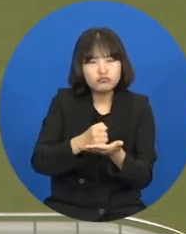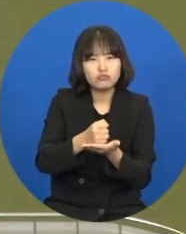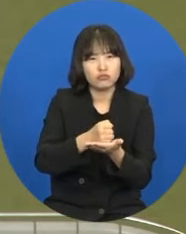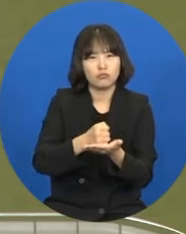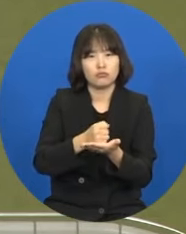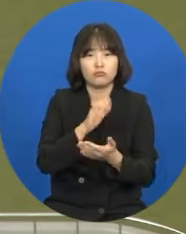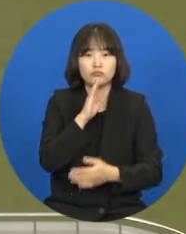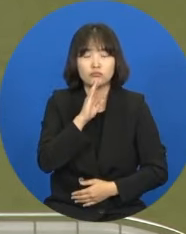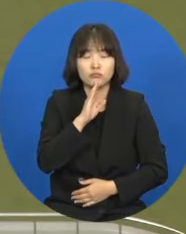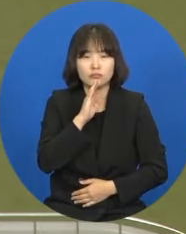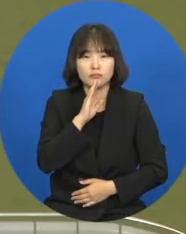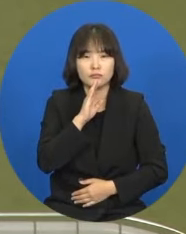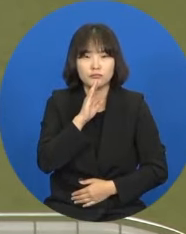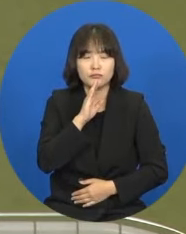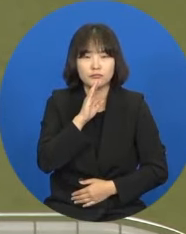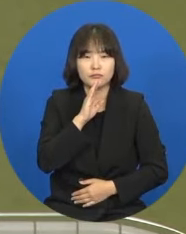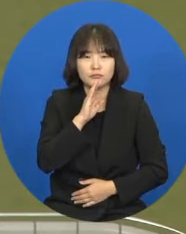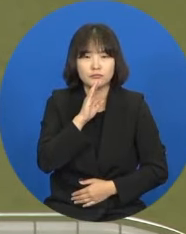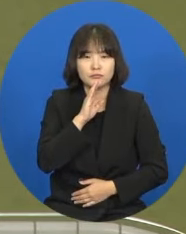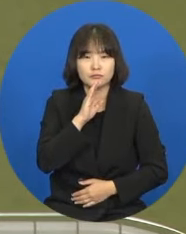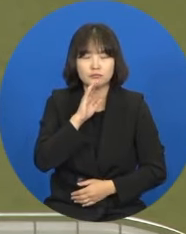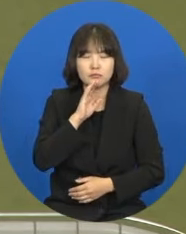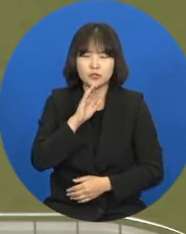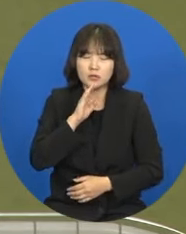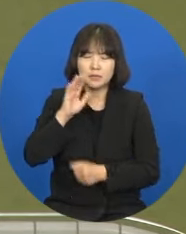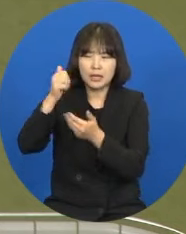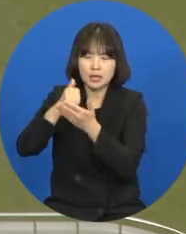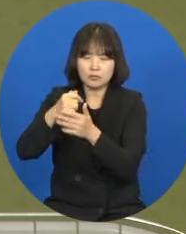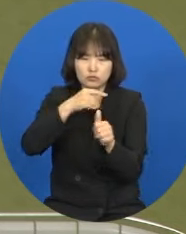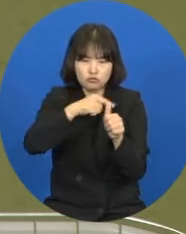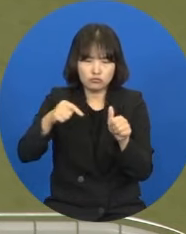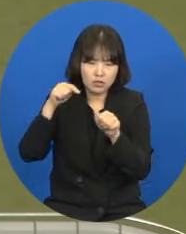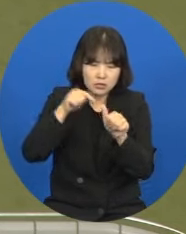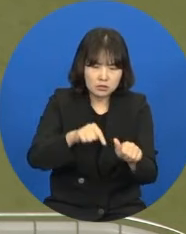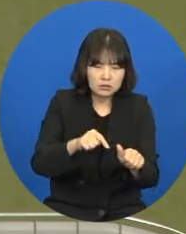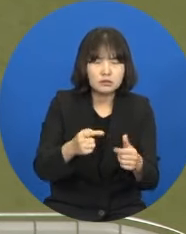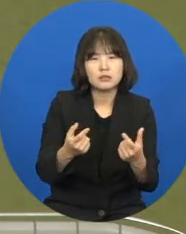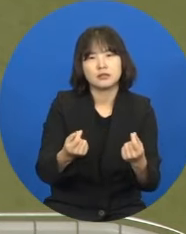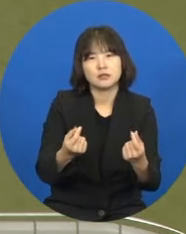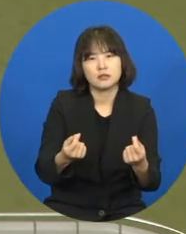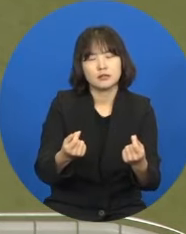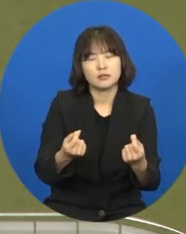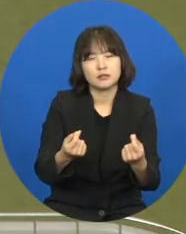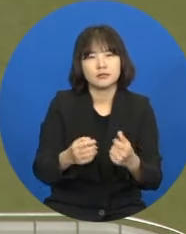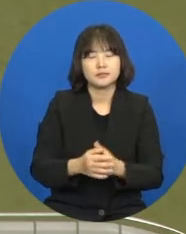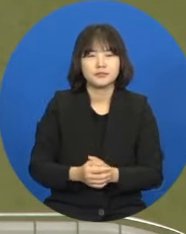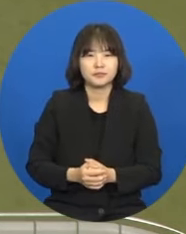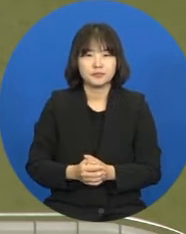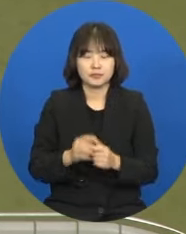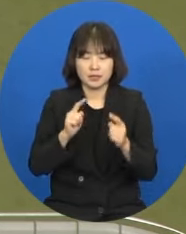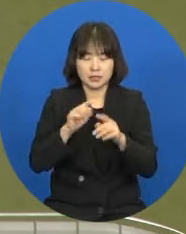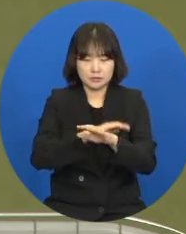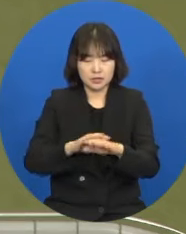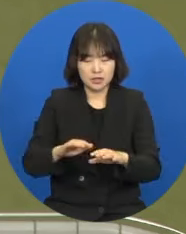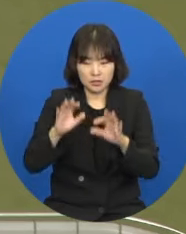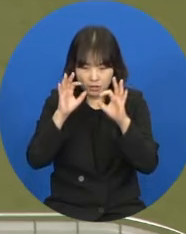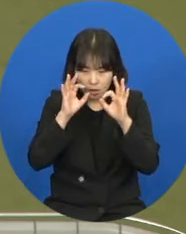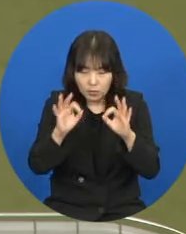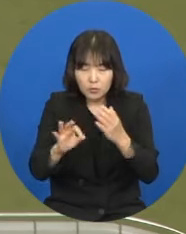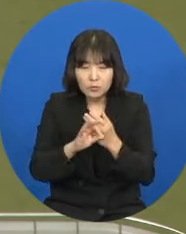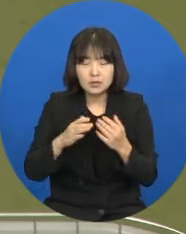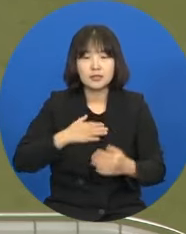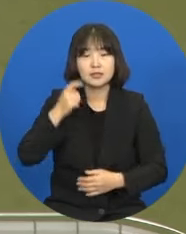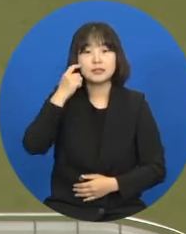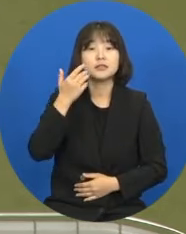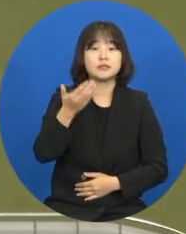말이에요 정말 하나님이 죽이라고 하는 것이구나 여러분이 말씀을 잘 들어 보시면 제가 질문을 한번